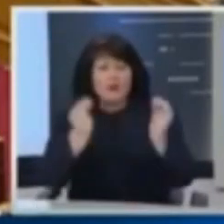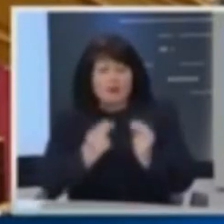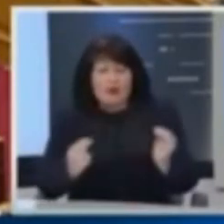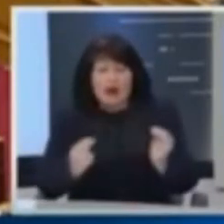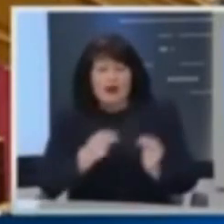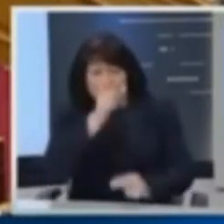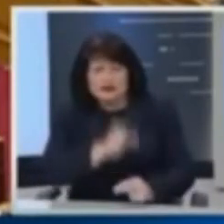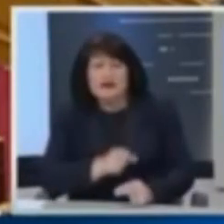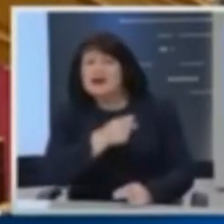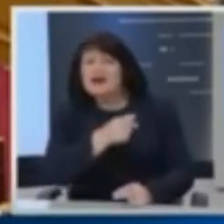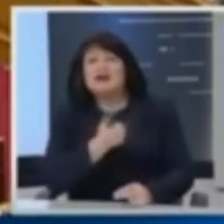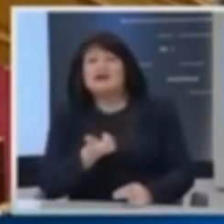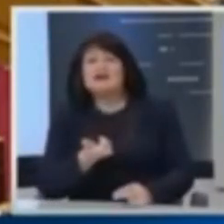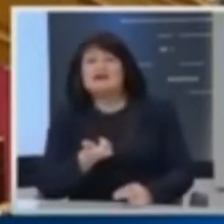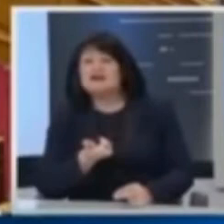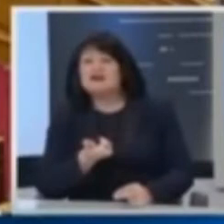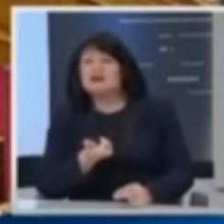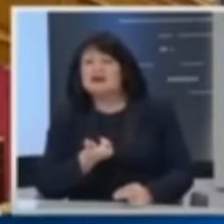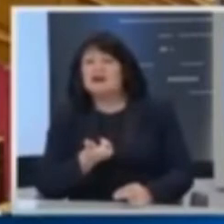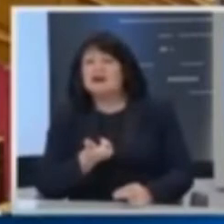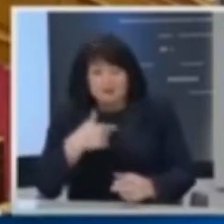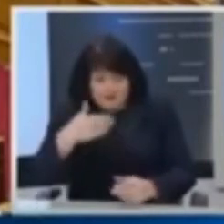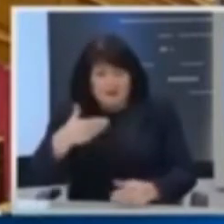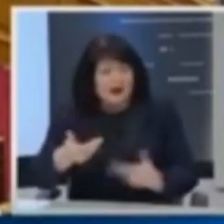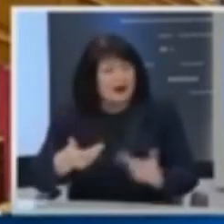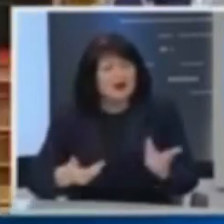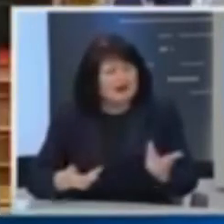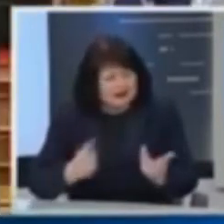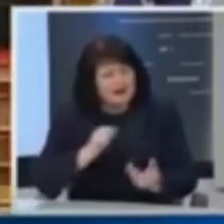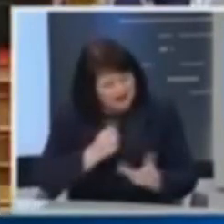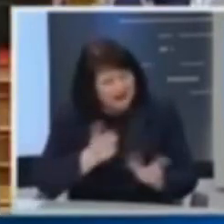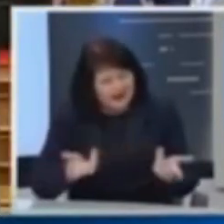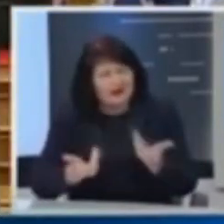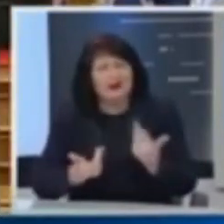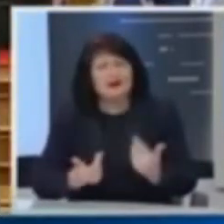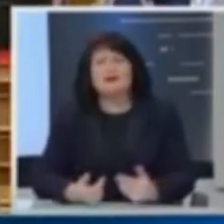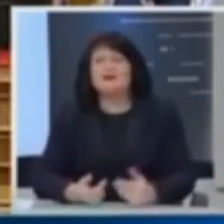γιατί λοιπόν εσείς... Ναι, πάμε παρακάτω λοιπόν.